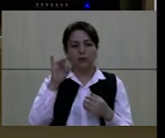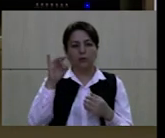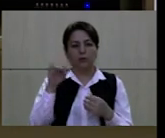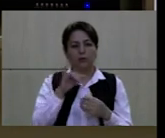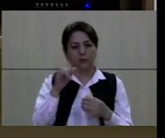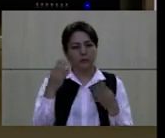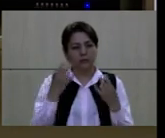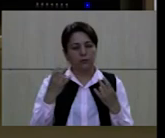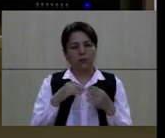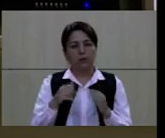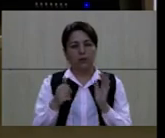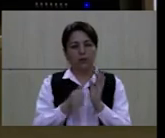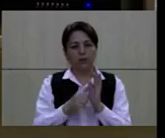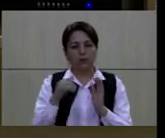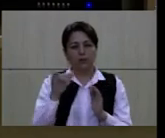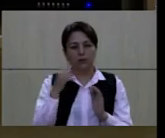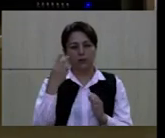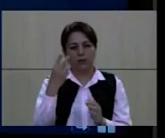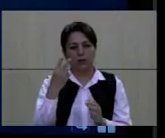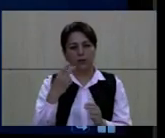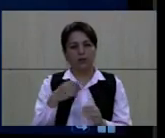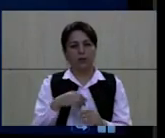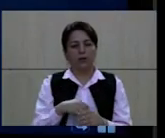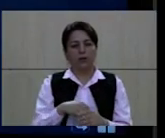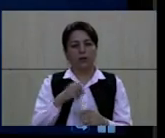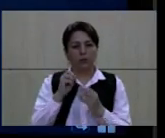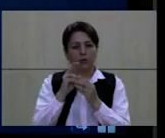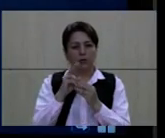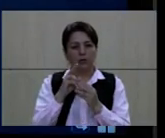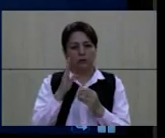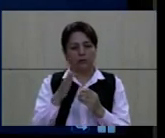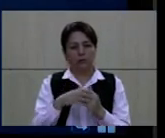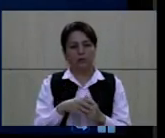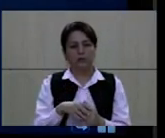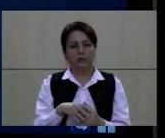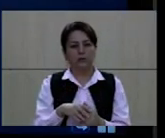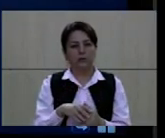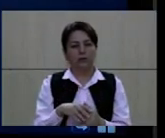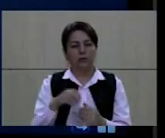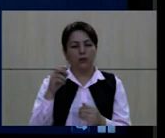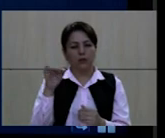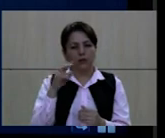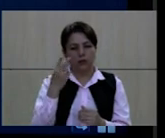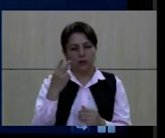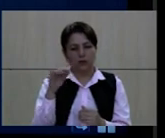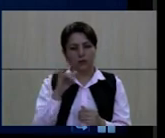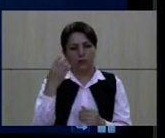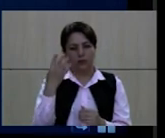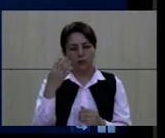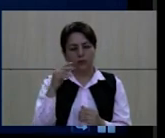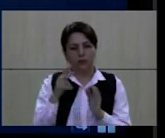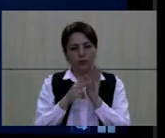ko'paytirib chiqaman. 6 ni 2 ga ko'paytirsam 12. 2 ni 4 ga